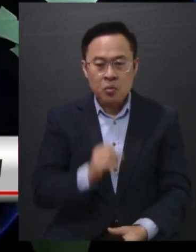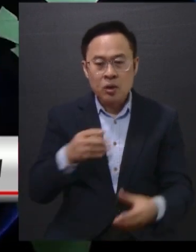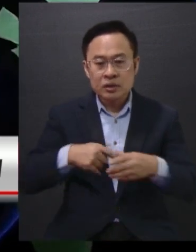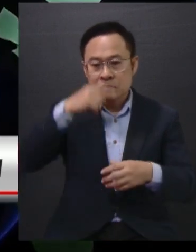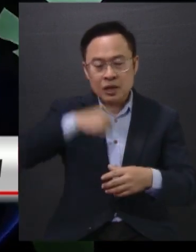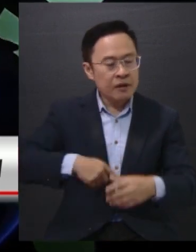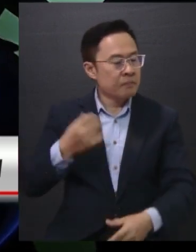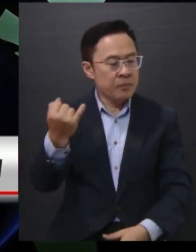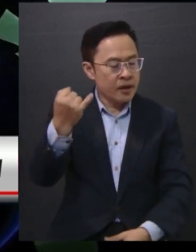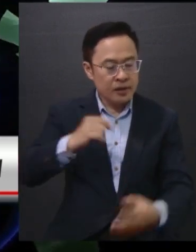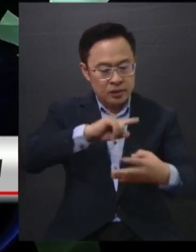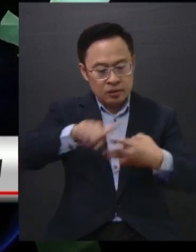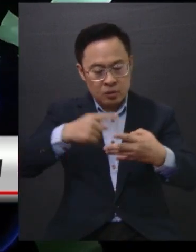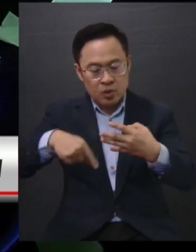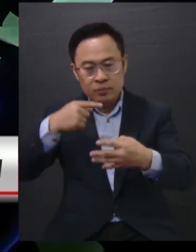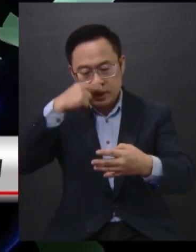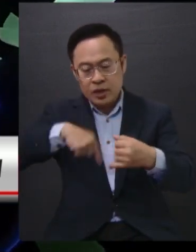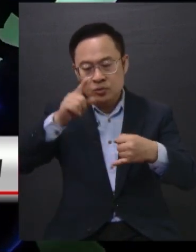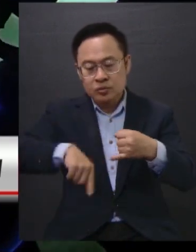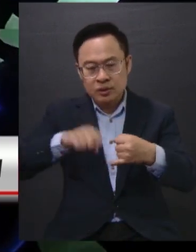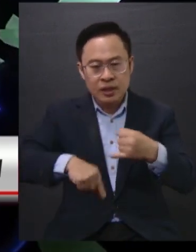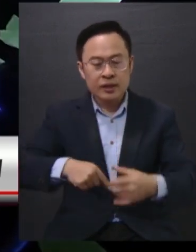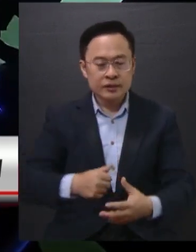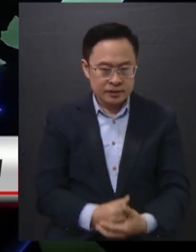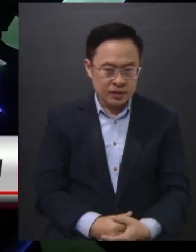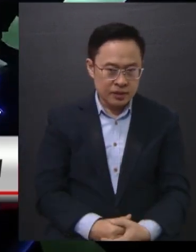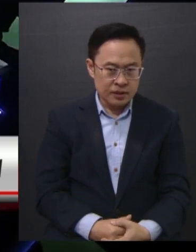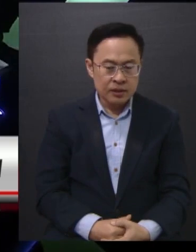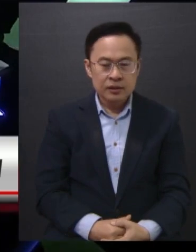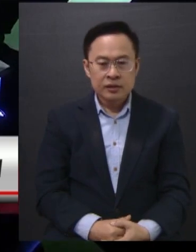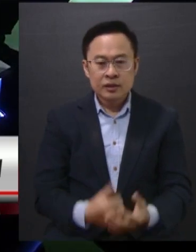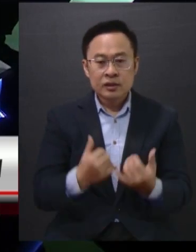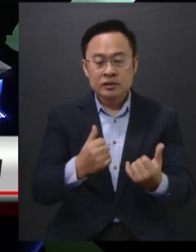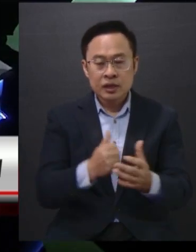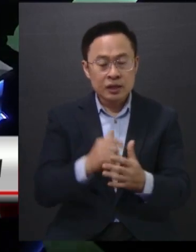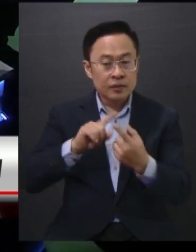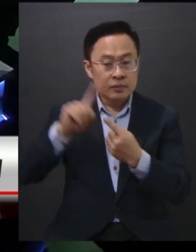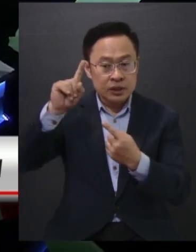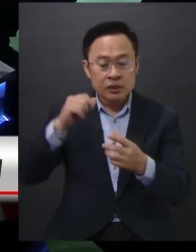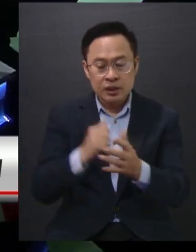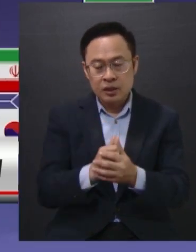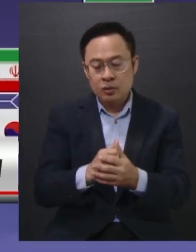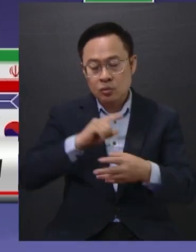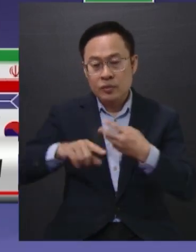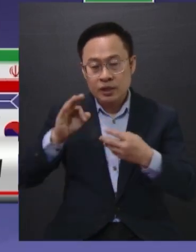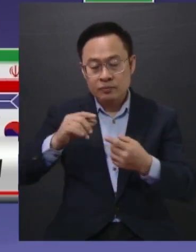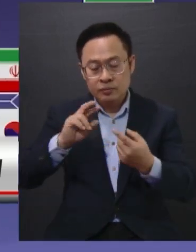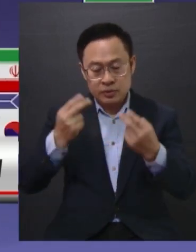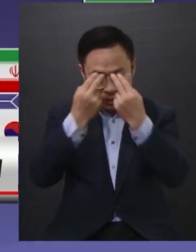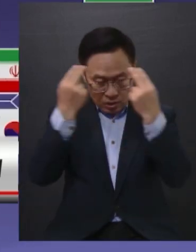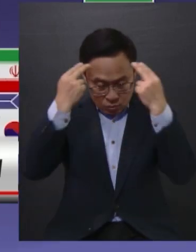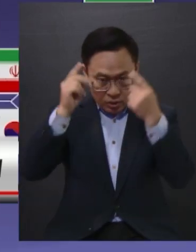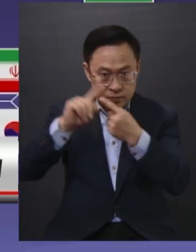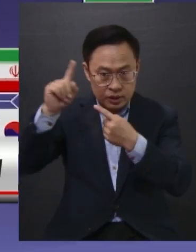มองอย่างนั้นนะครับโดยกลุ่มของไทยเนี่ยก็มีซาอุดิอาระเบียที่เข้ารอบเป็นอันดับ1ในขณะที่อันดับ2คือโอมานแล้วก็ในกลุ่ม